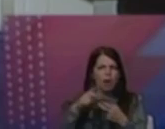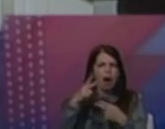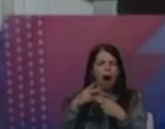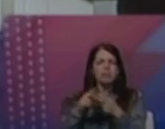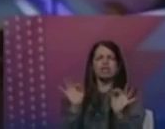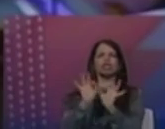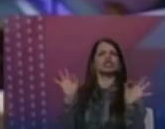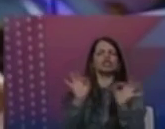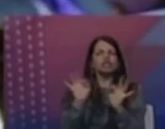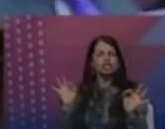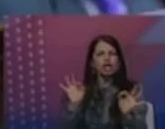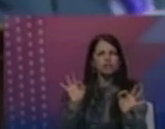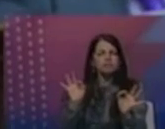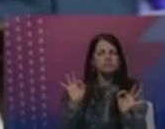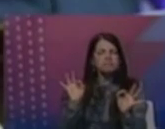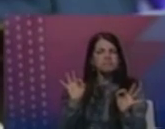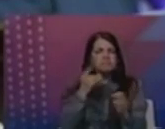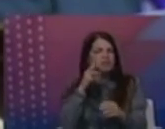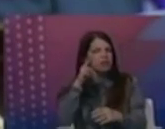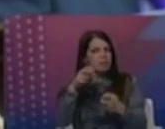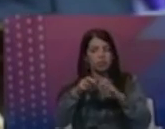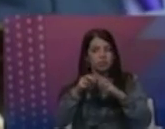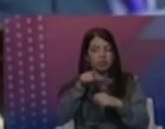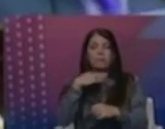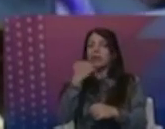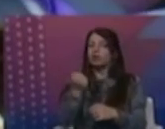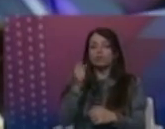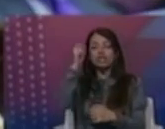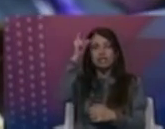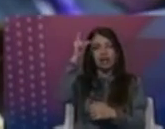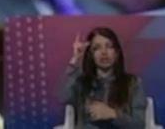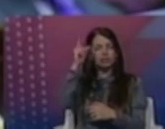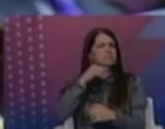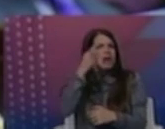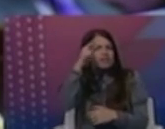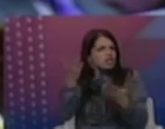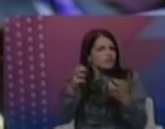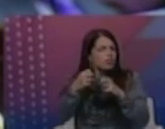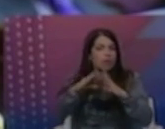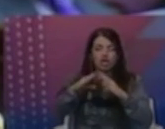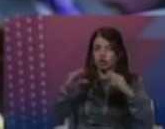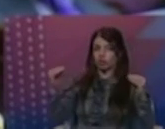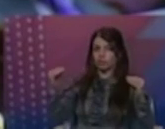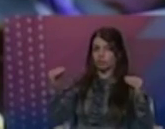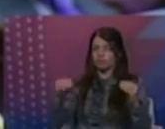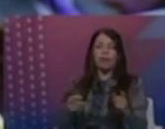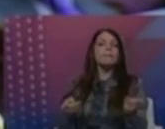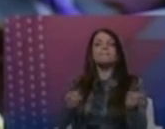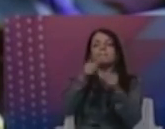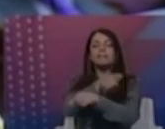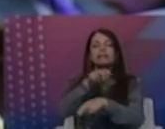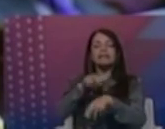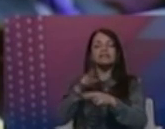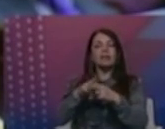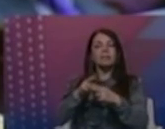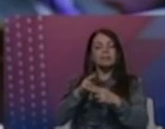jarhom jinħolqu m'għandux l-idejat u l-kapaċità li jsolvihom. Il-bidla tista' biss tiġi